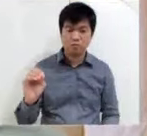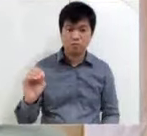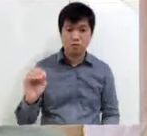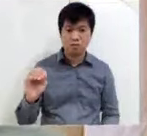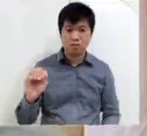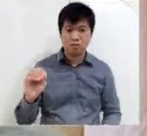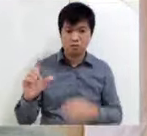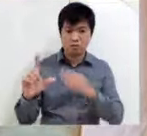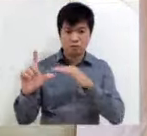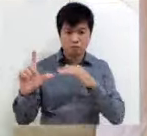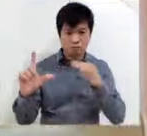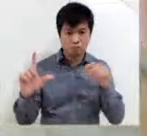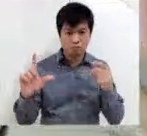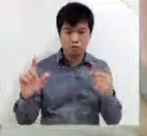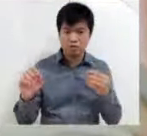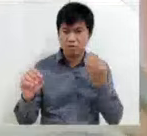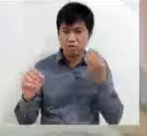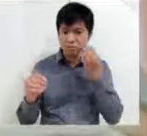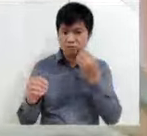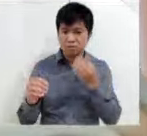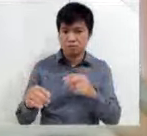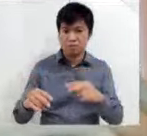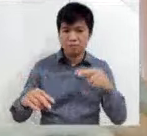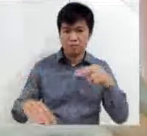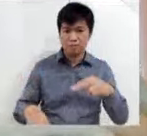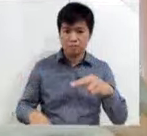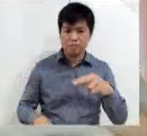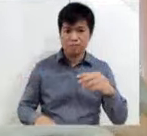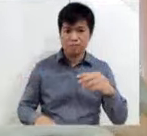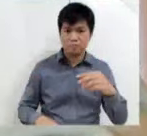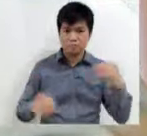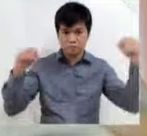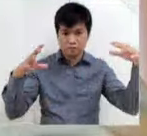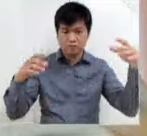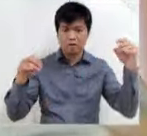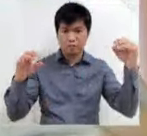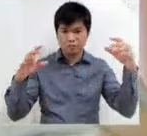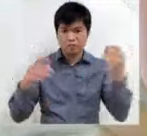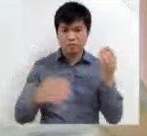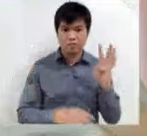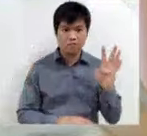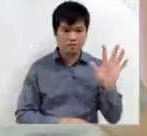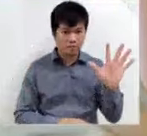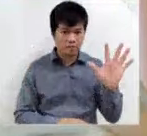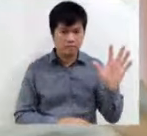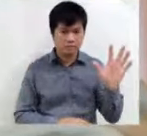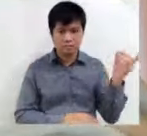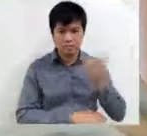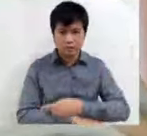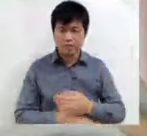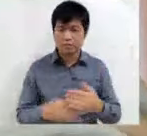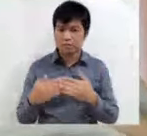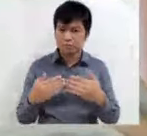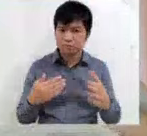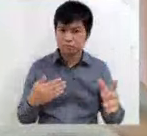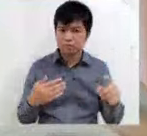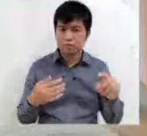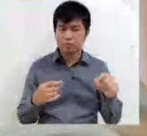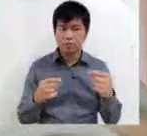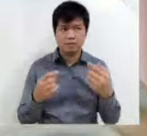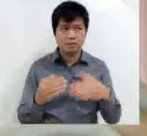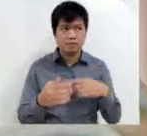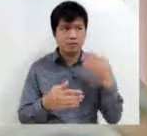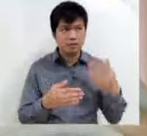po ibuburo ng 4 to 5 days and then po after po nun iuwi sa amin sa